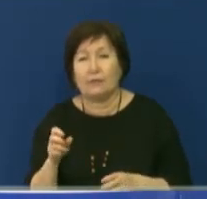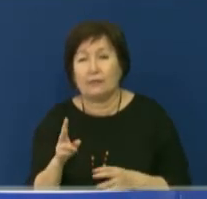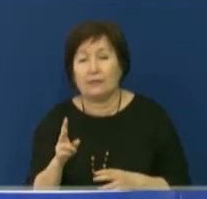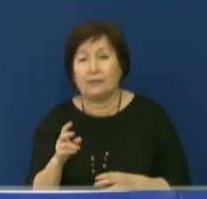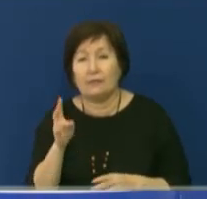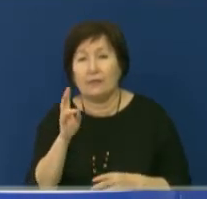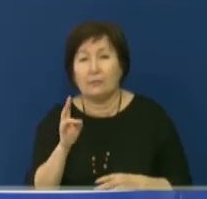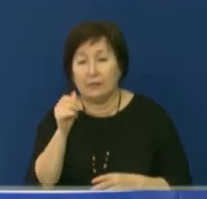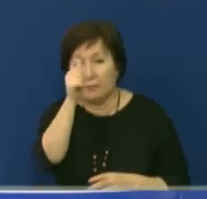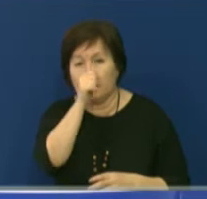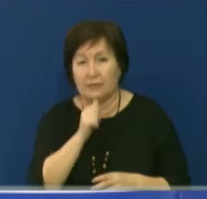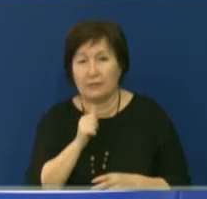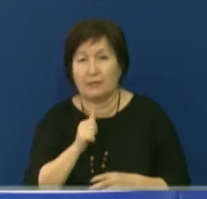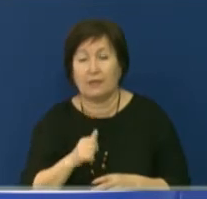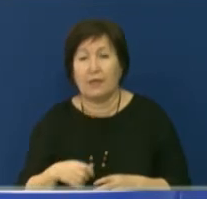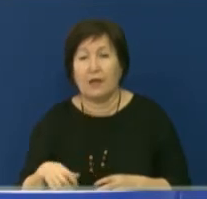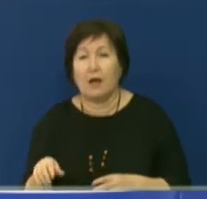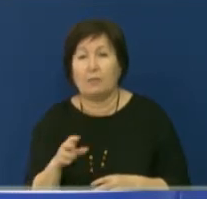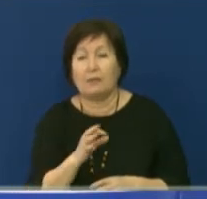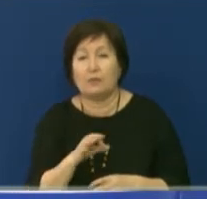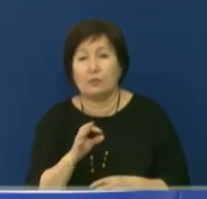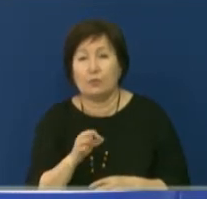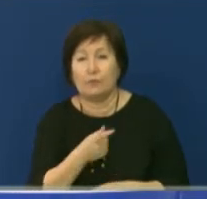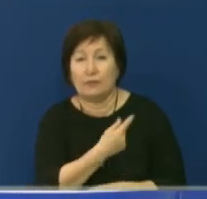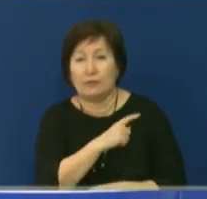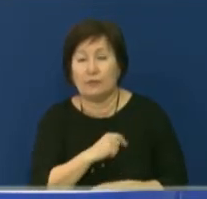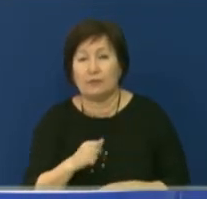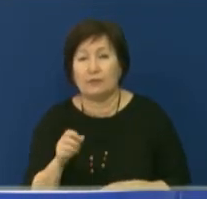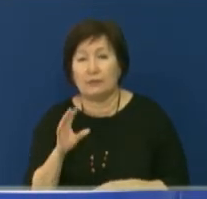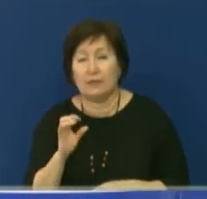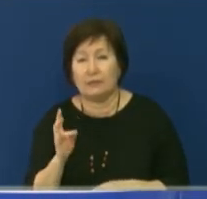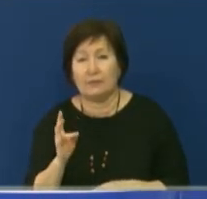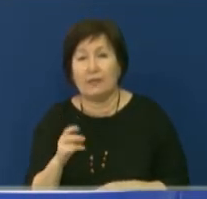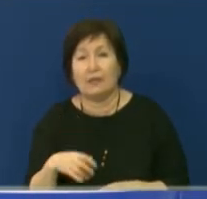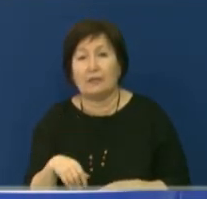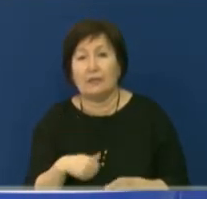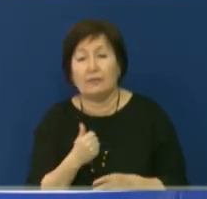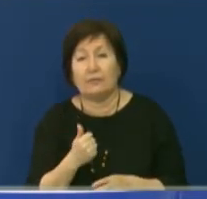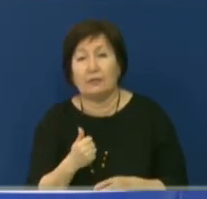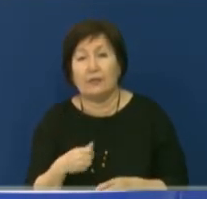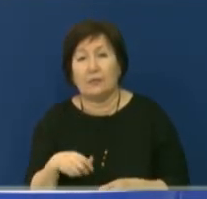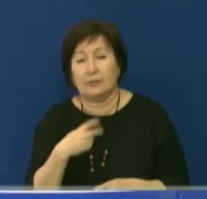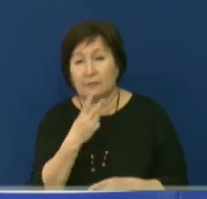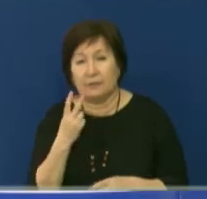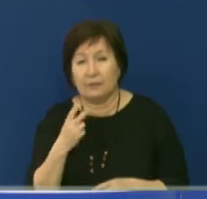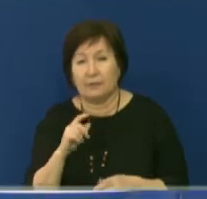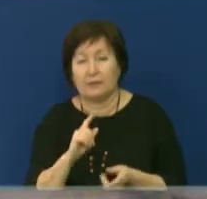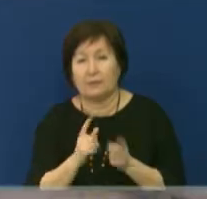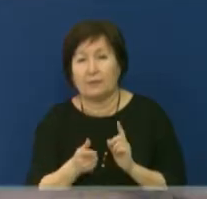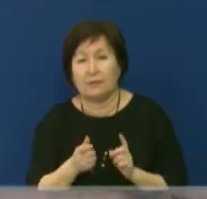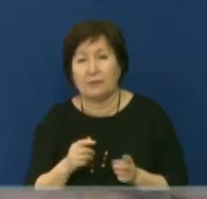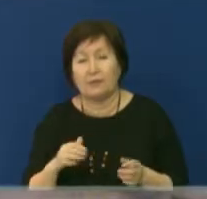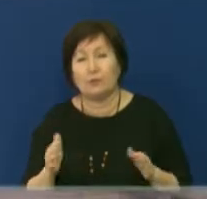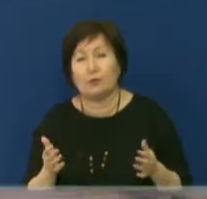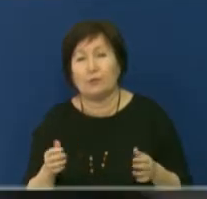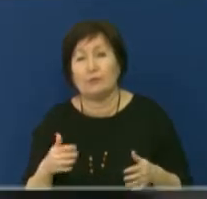врача области, согласно ему, сроки ограничительных мер могут быть пересмотрены в соответствии с изменением ситуации по